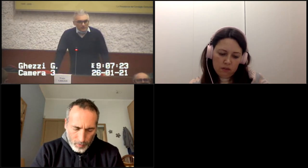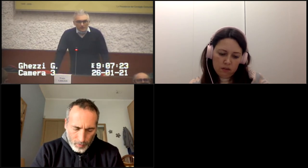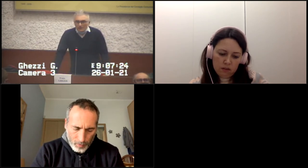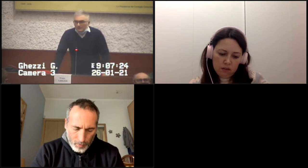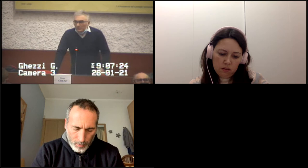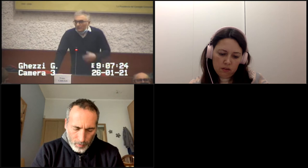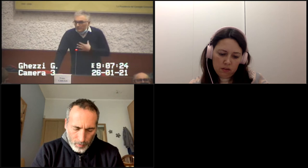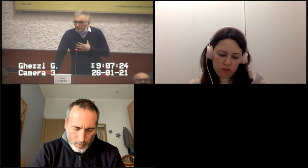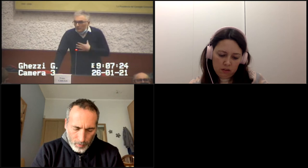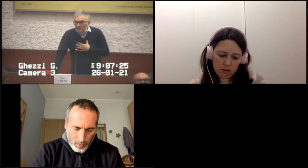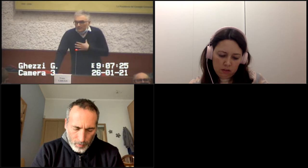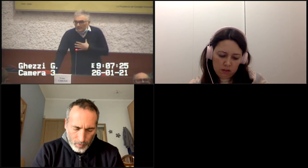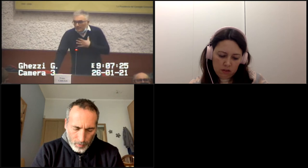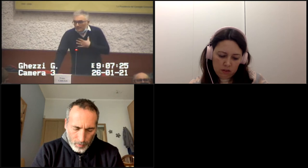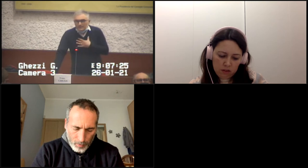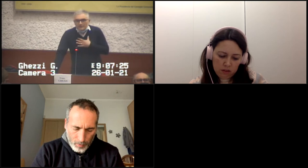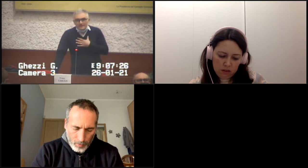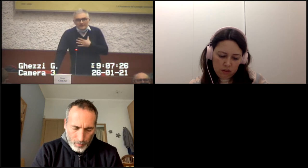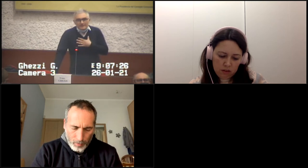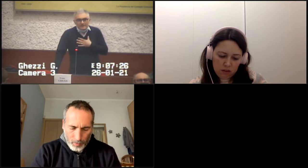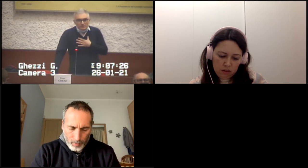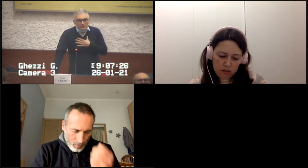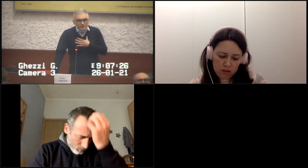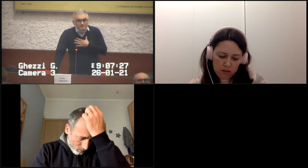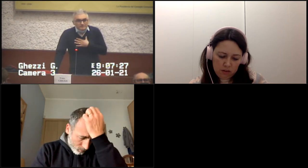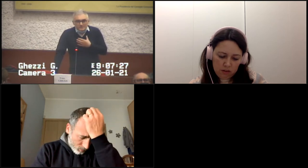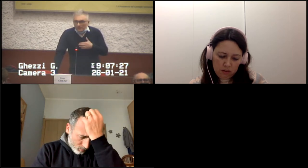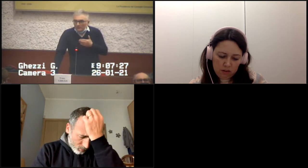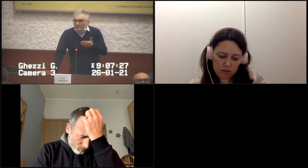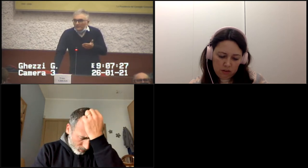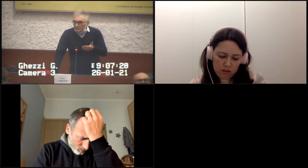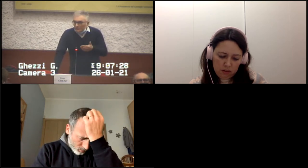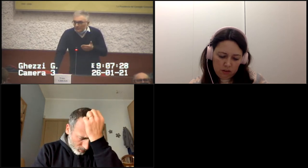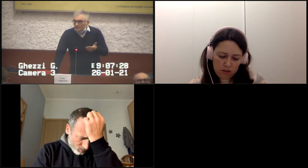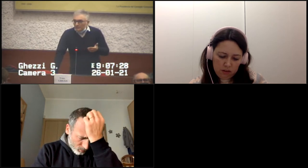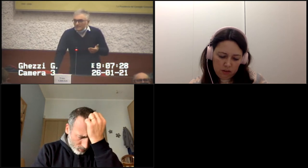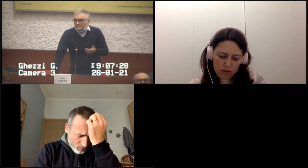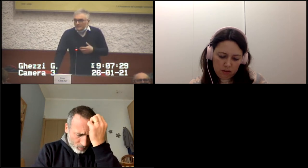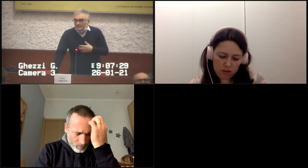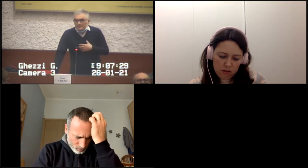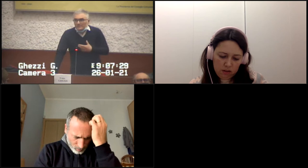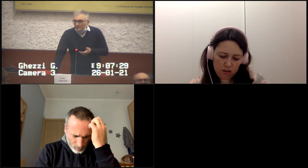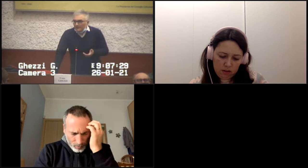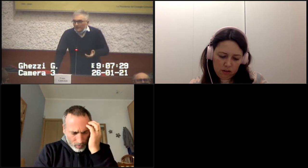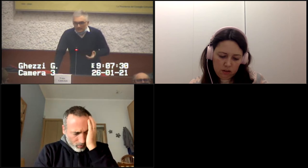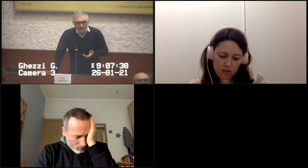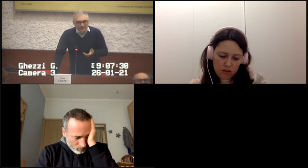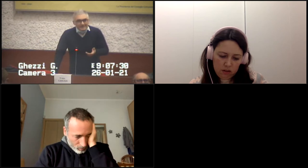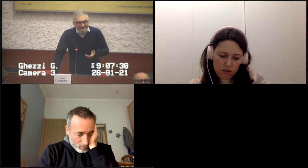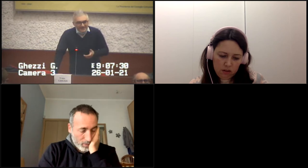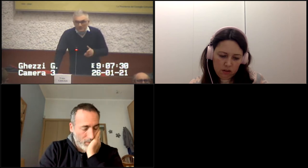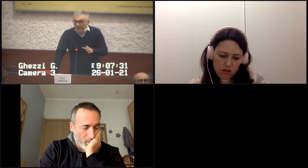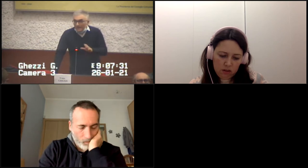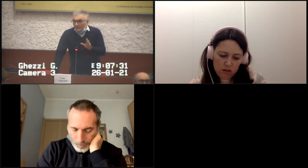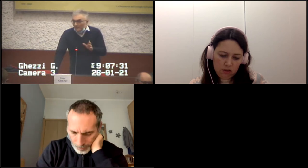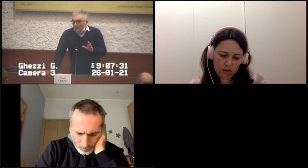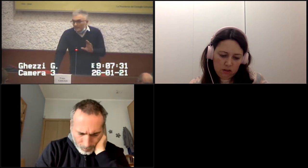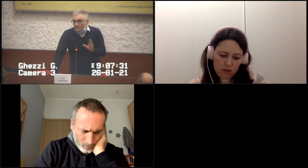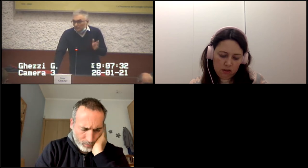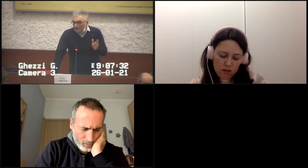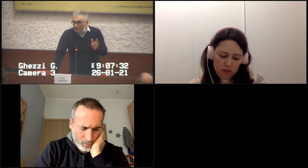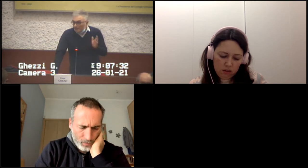tipo. Io vivo in un quartiere in cui quando mi affaccio dal retro di casa mia mi viene un infarto, perché, ma